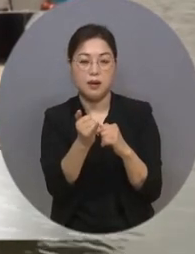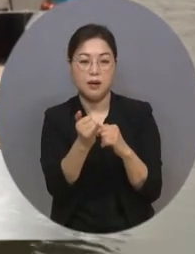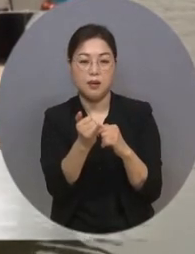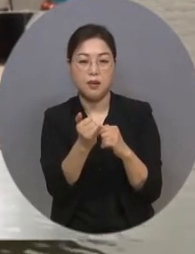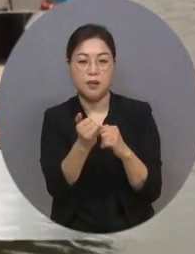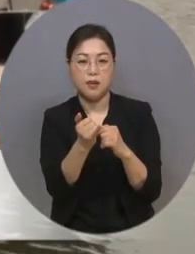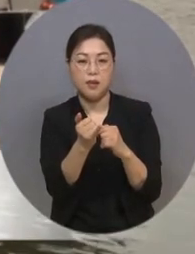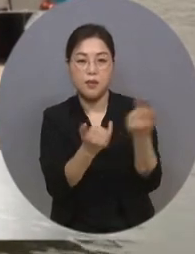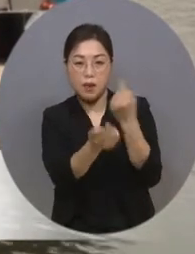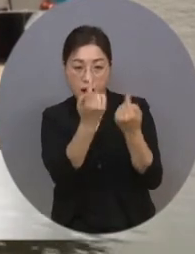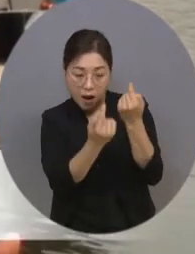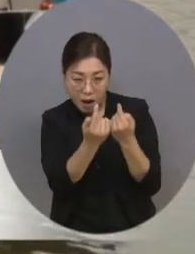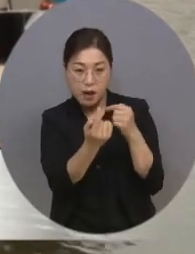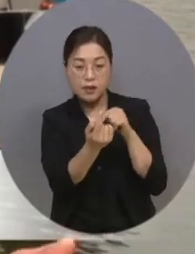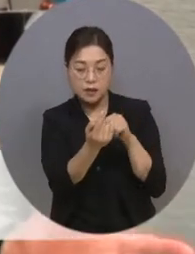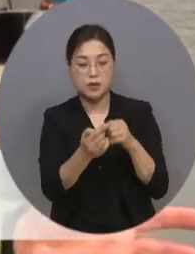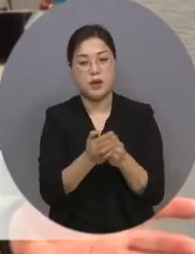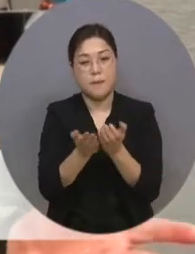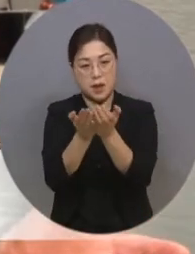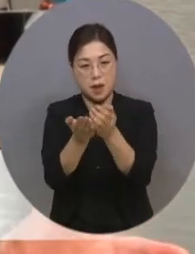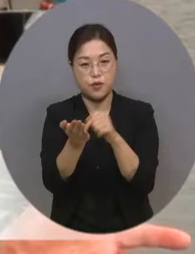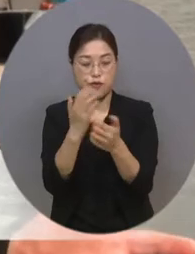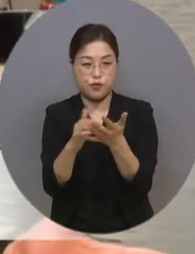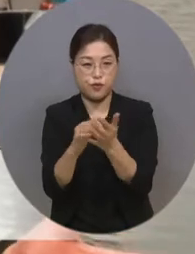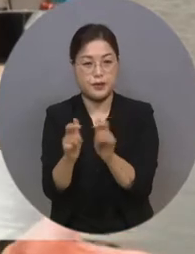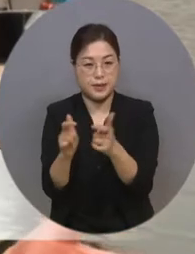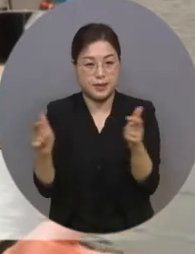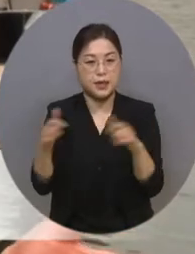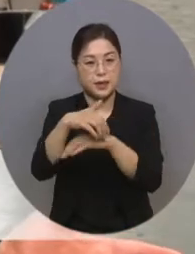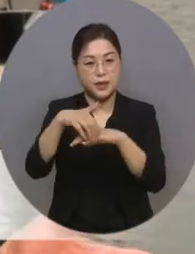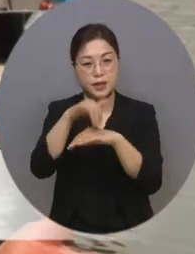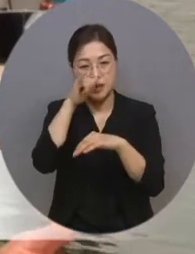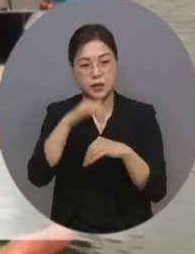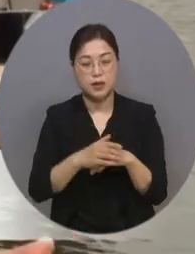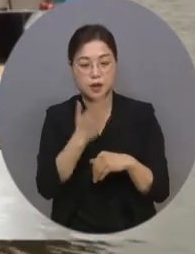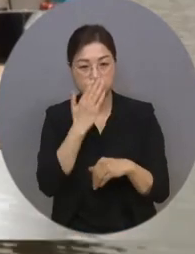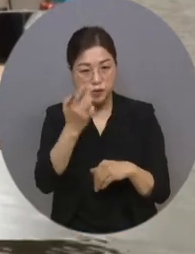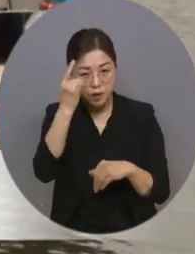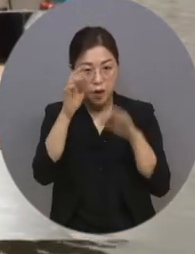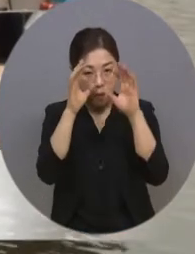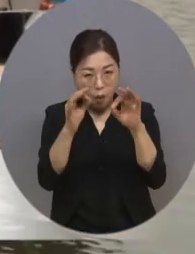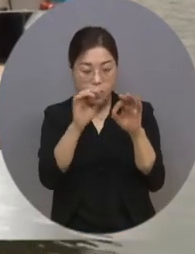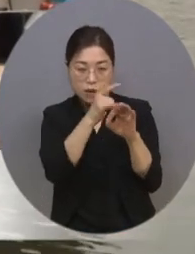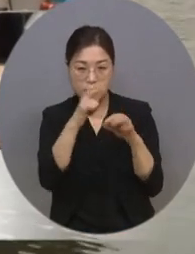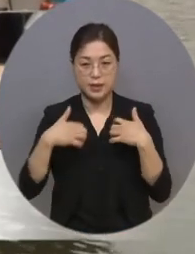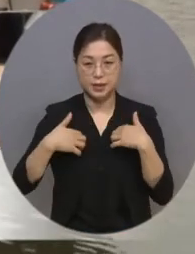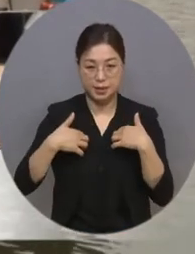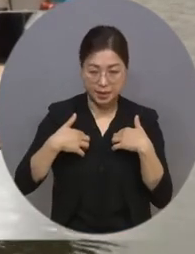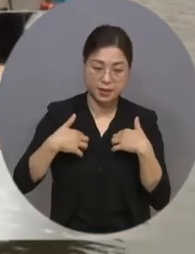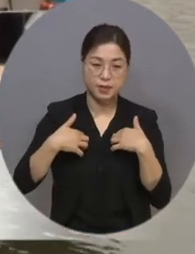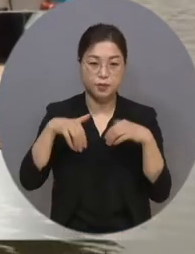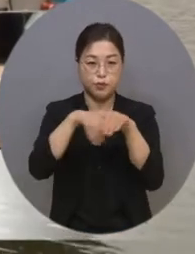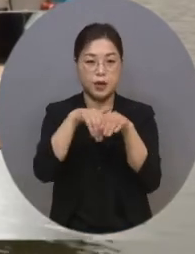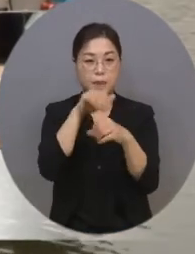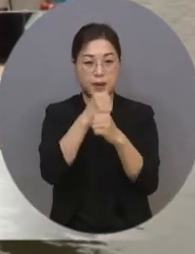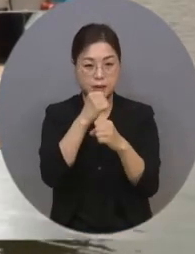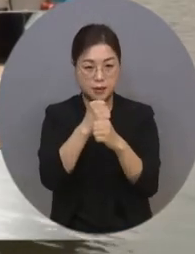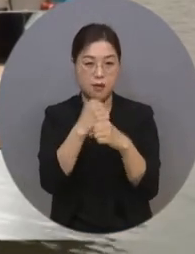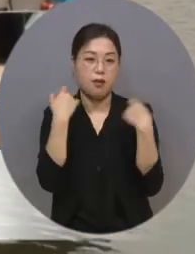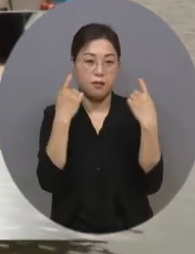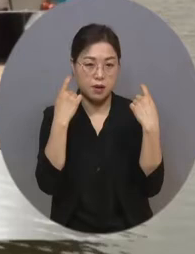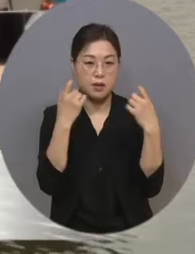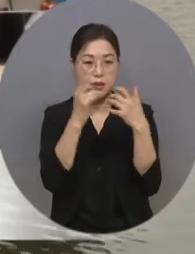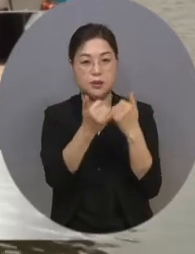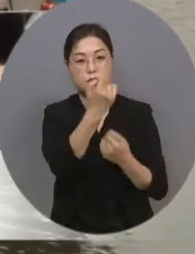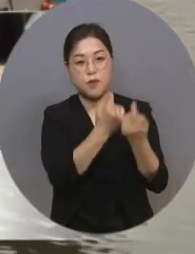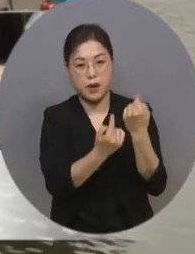계획입니다만이 순천에 좋은 그런 볼거리 즐겁거리를 해서 많은 관광객들이 승천을 찾을 것이고 또 그러므로